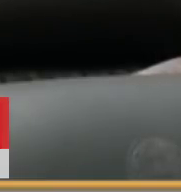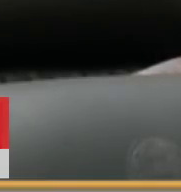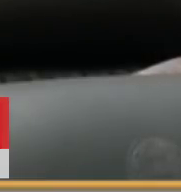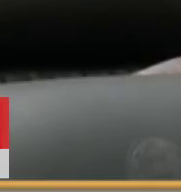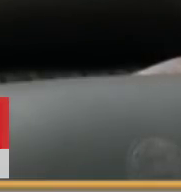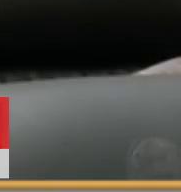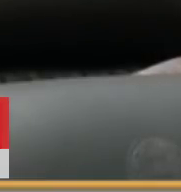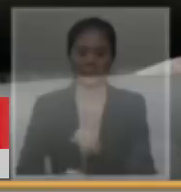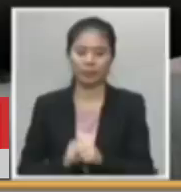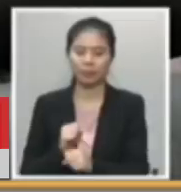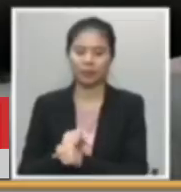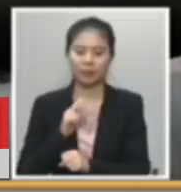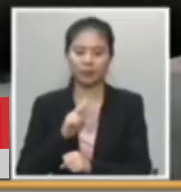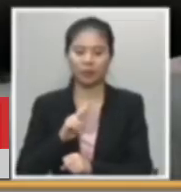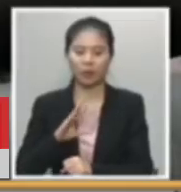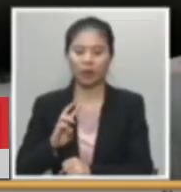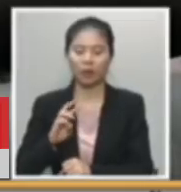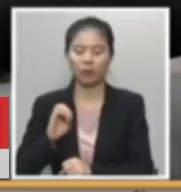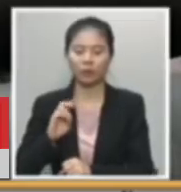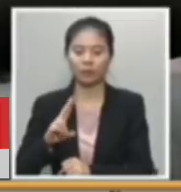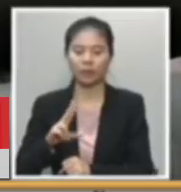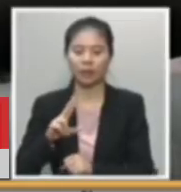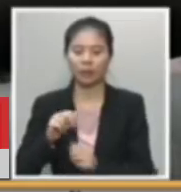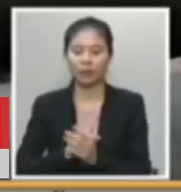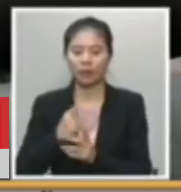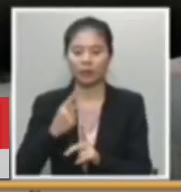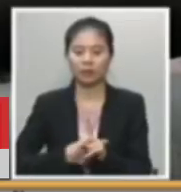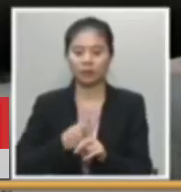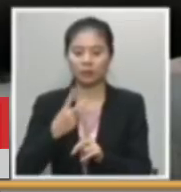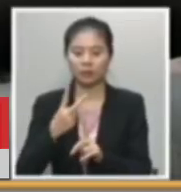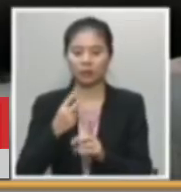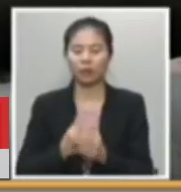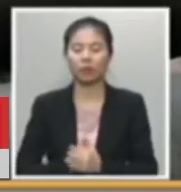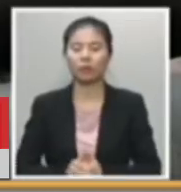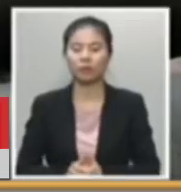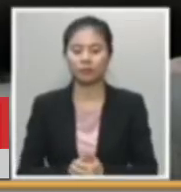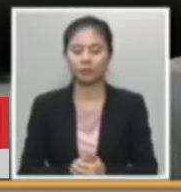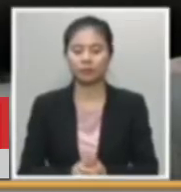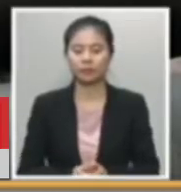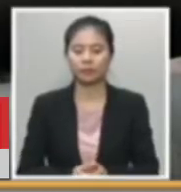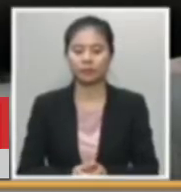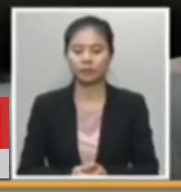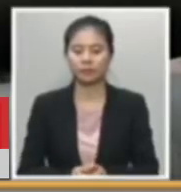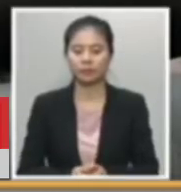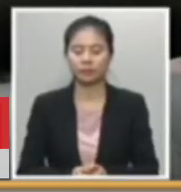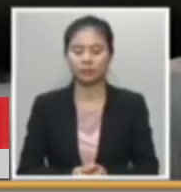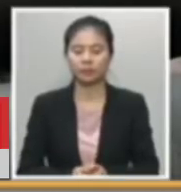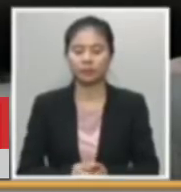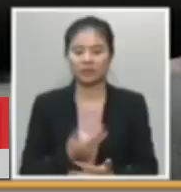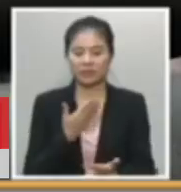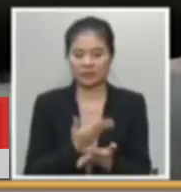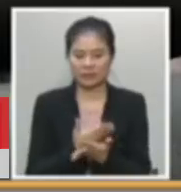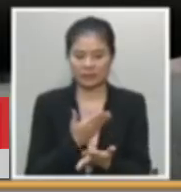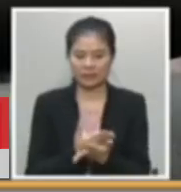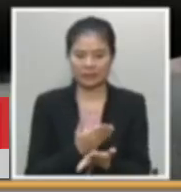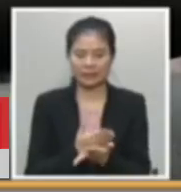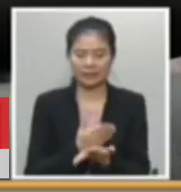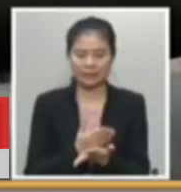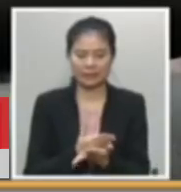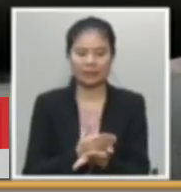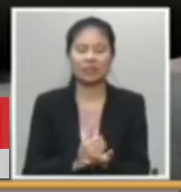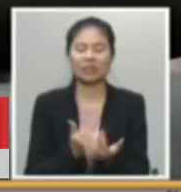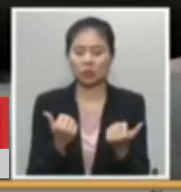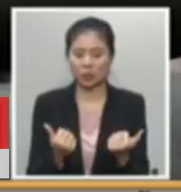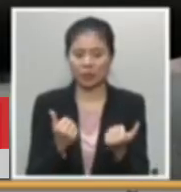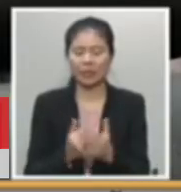จำปี63เดือนกุมภาเร็วที่สุดที่ได้ใช้เม็ดเงินที่จะใช้ช่วงนี้ท่านบอกว่าเอ